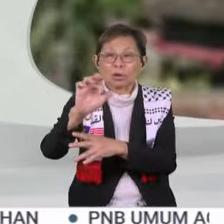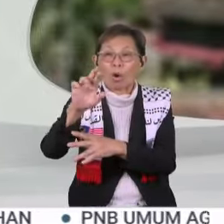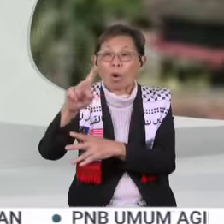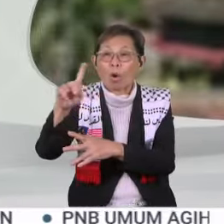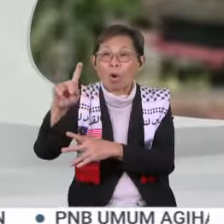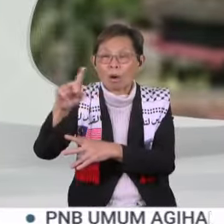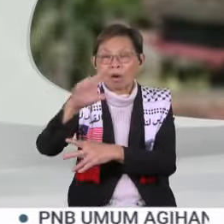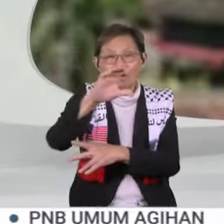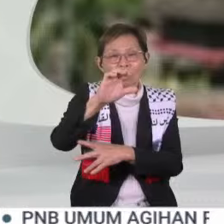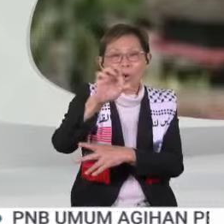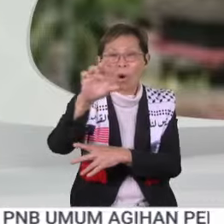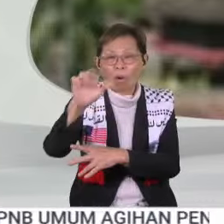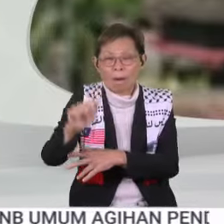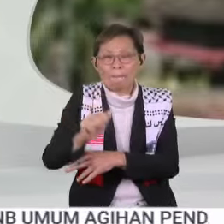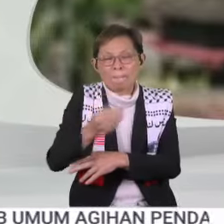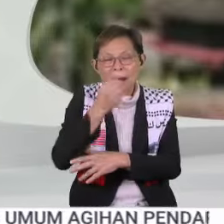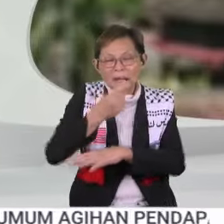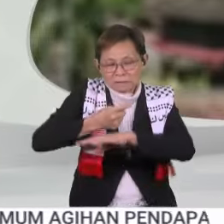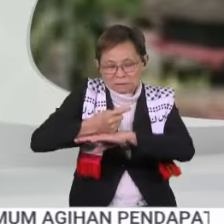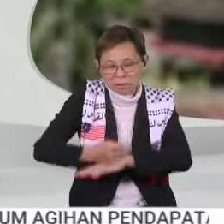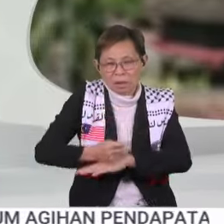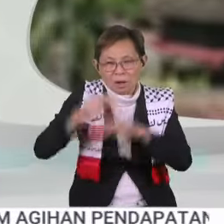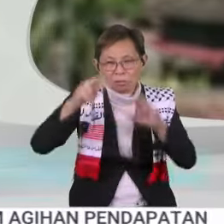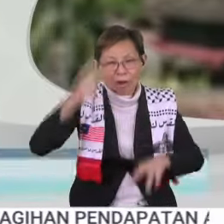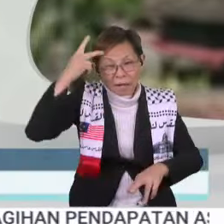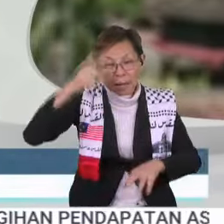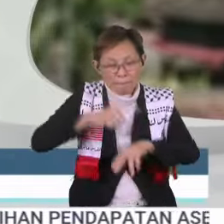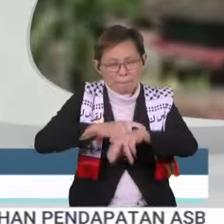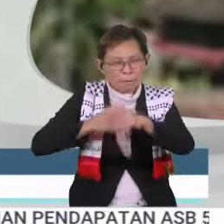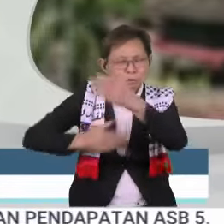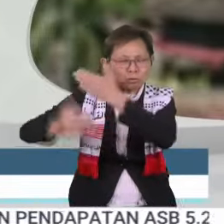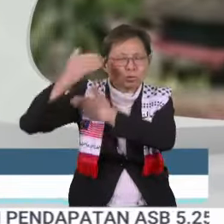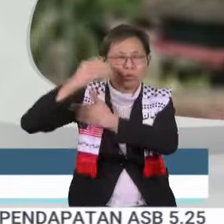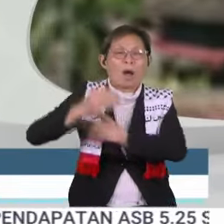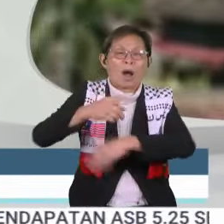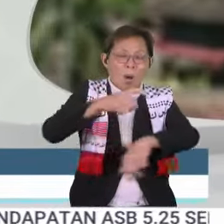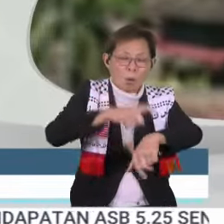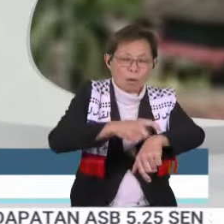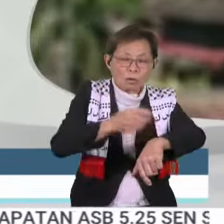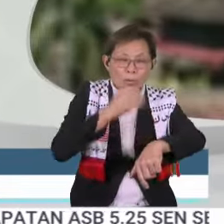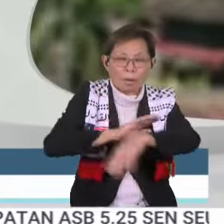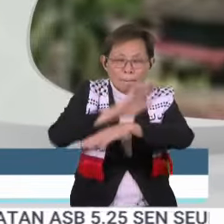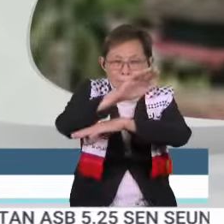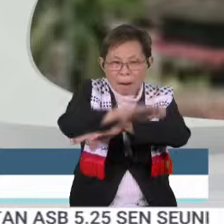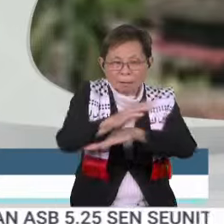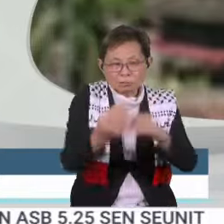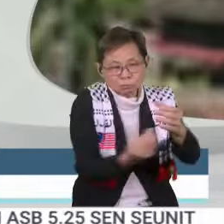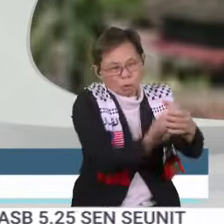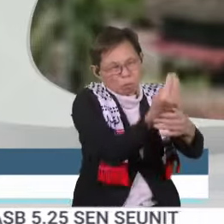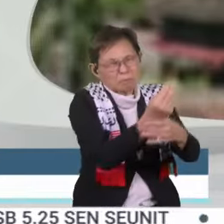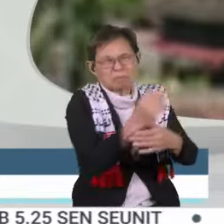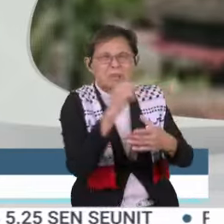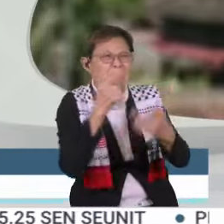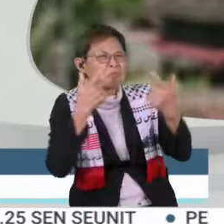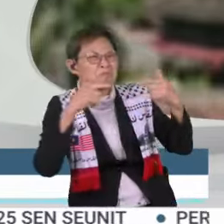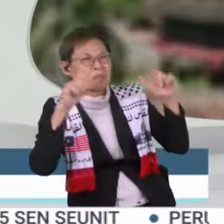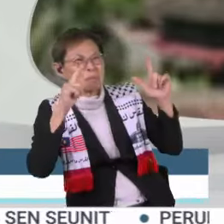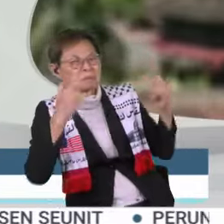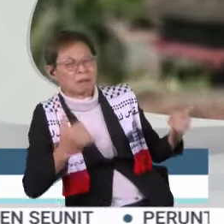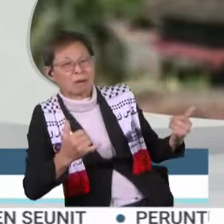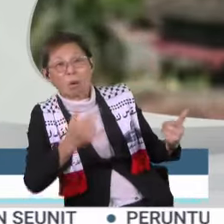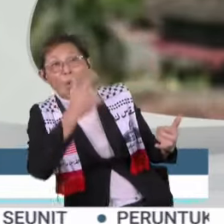merupakan makanan tradisi rakyat Kelantan zaman dahulu yang dihidang pada waktu petang. Tumbuhan ini kurang popular masa